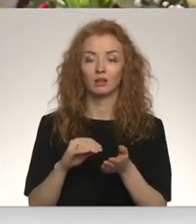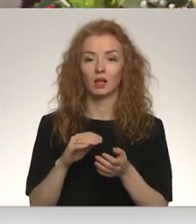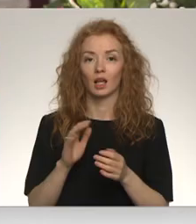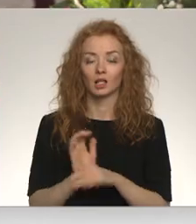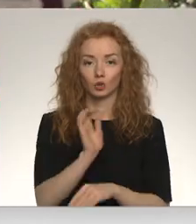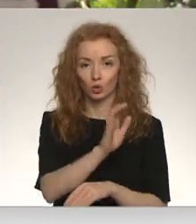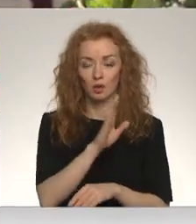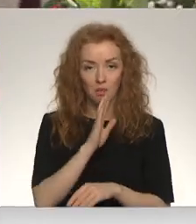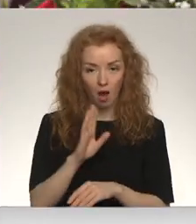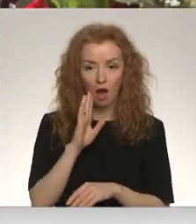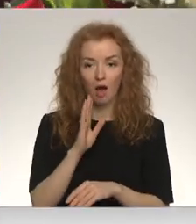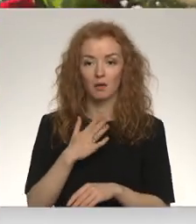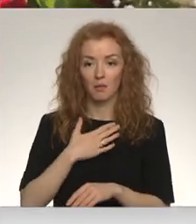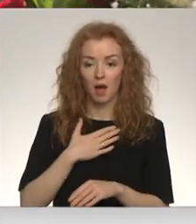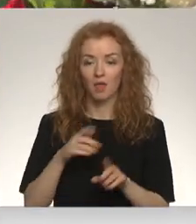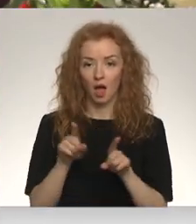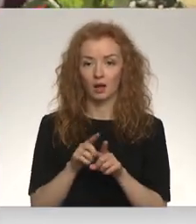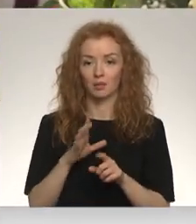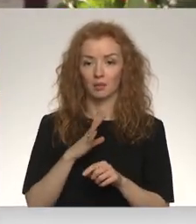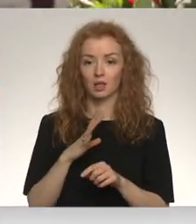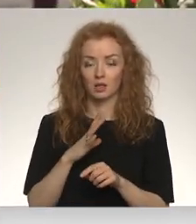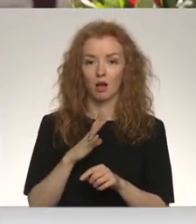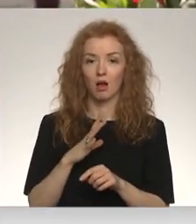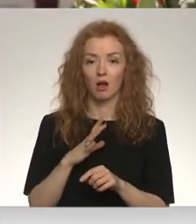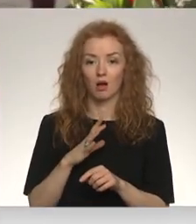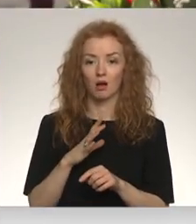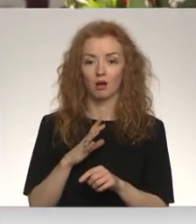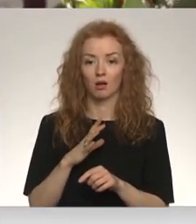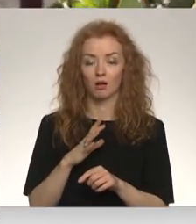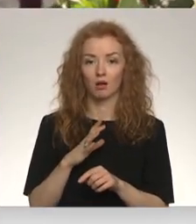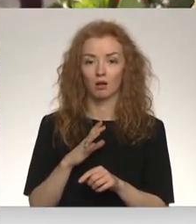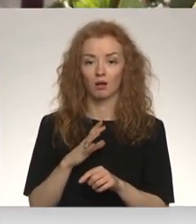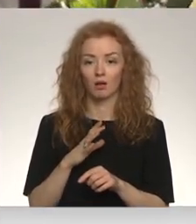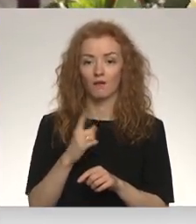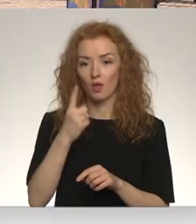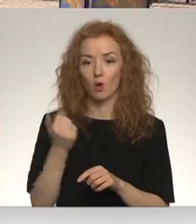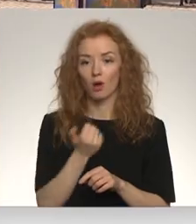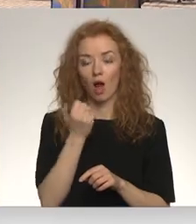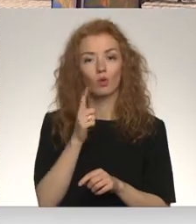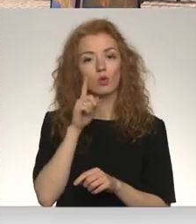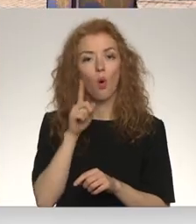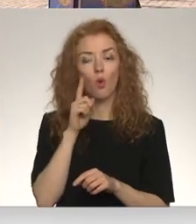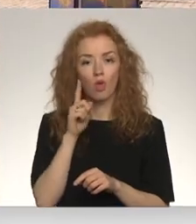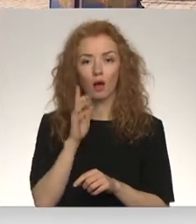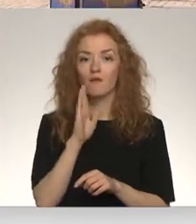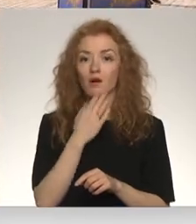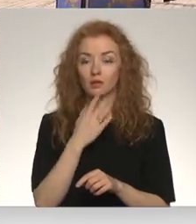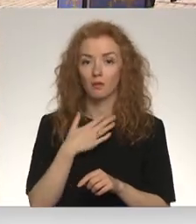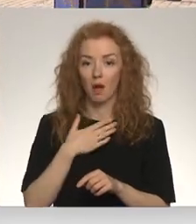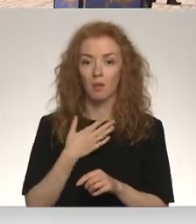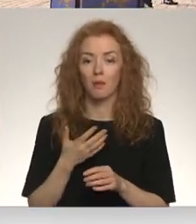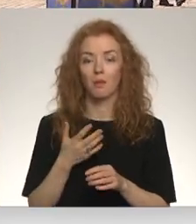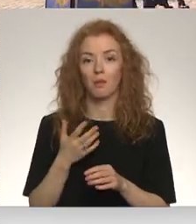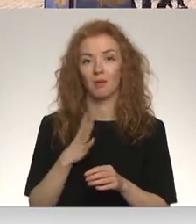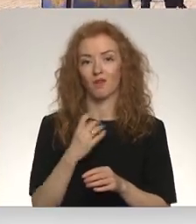māti. Man bija arī tāpat kā viņam. Gadu jaunākais bija. Vasarā man palika